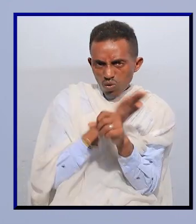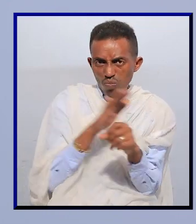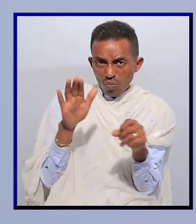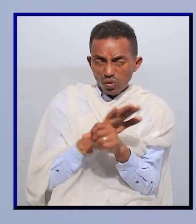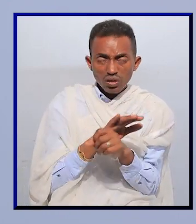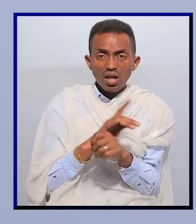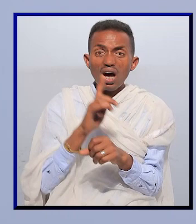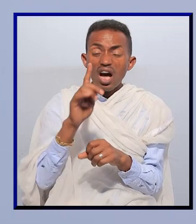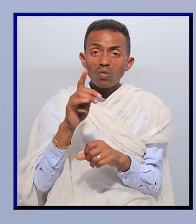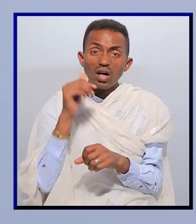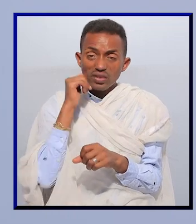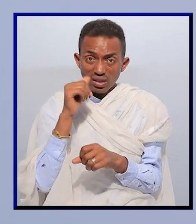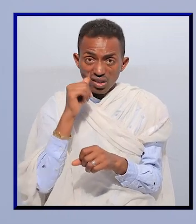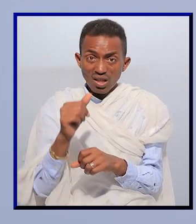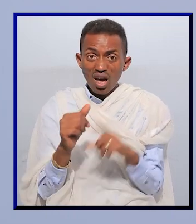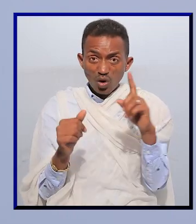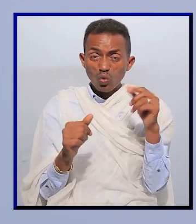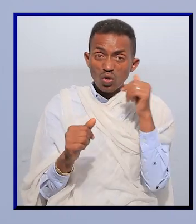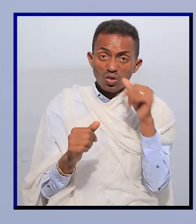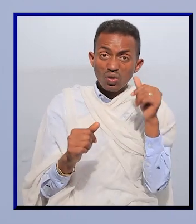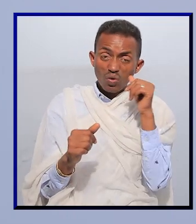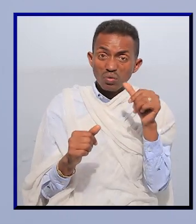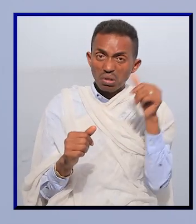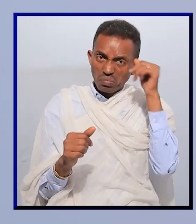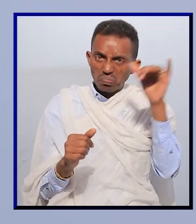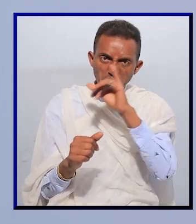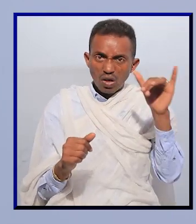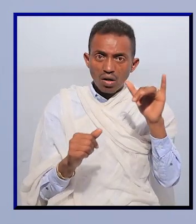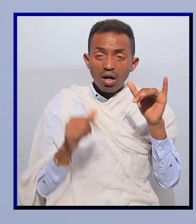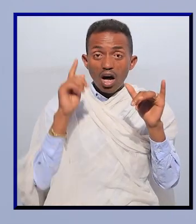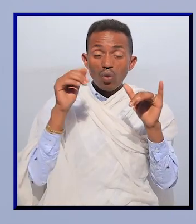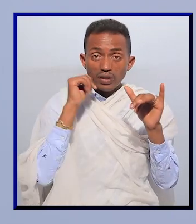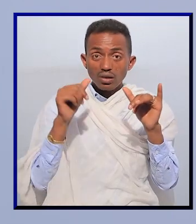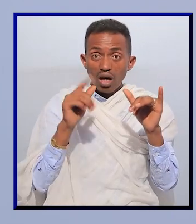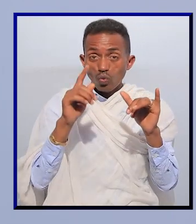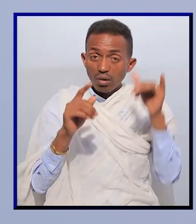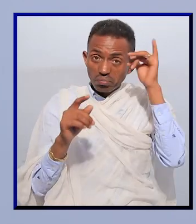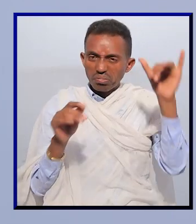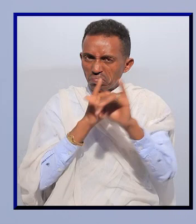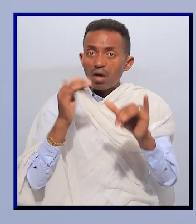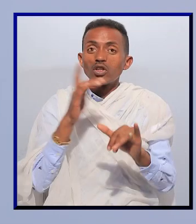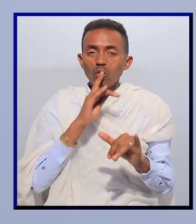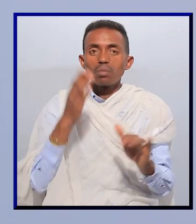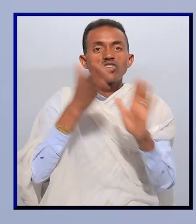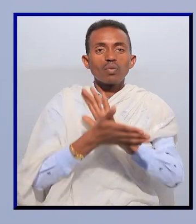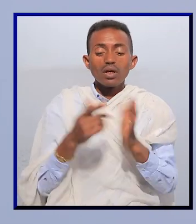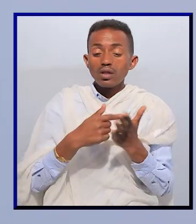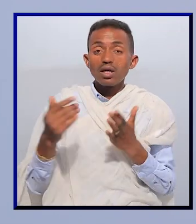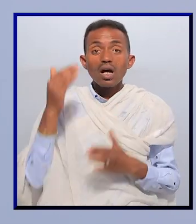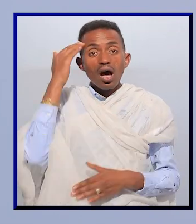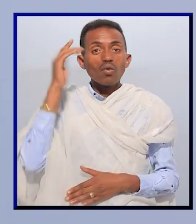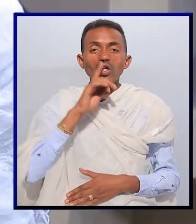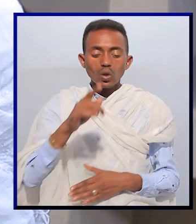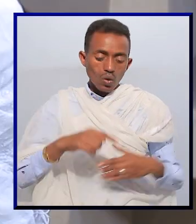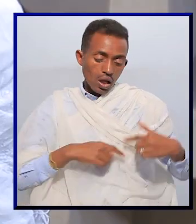እንደ ወንድ አክት አድርገው ይፈጽማሉ። ያው ይሄ ምንድነው ህሊናቸው ልቦናቸው ያልተገደበ ፍላጎት